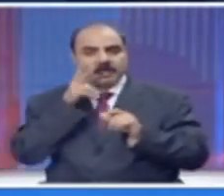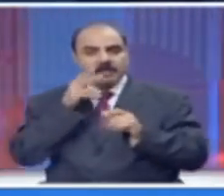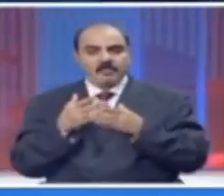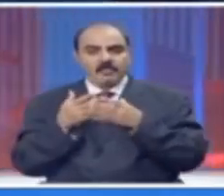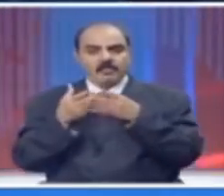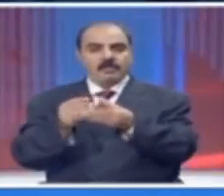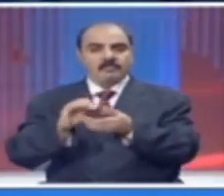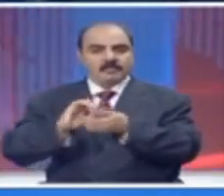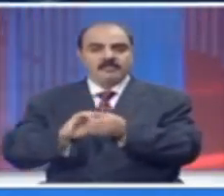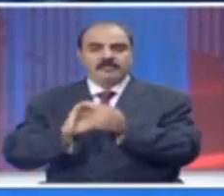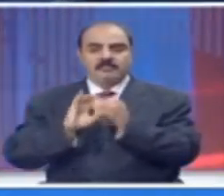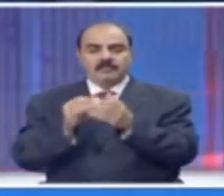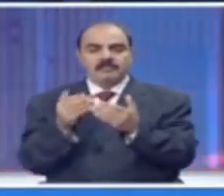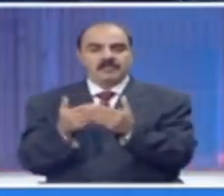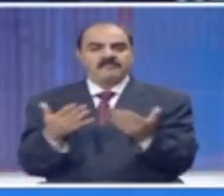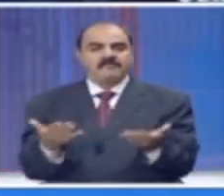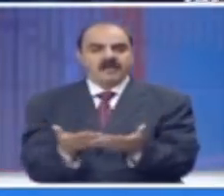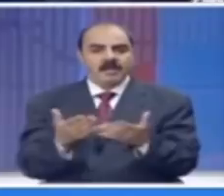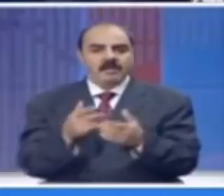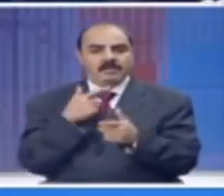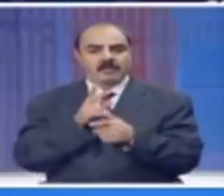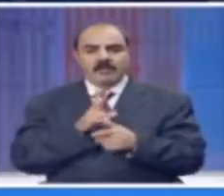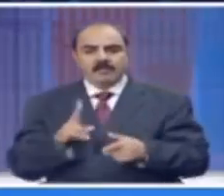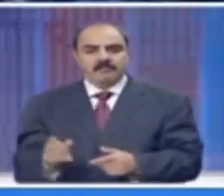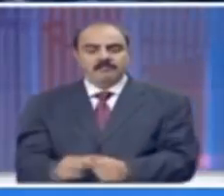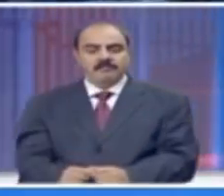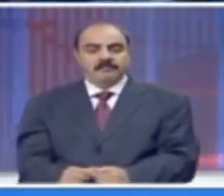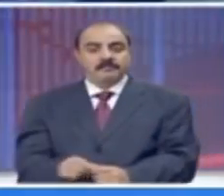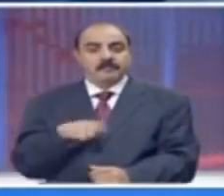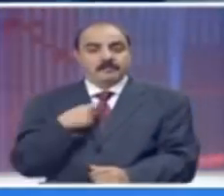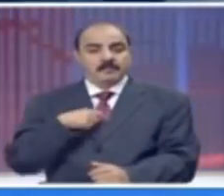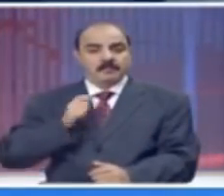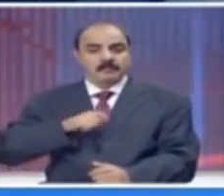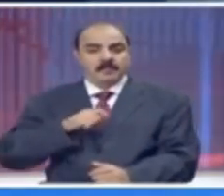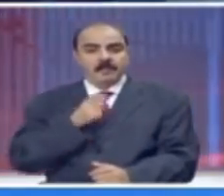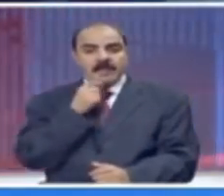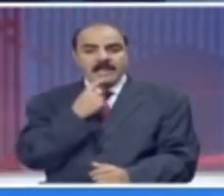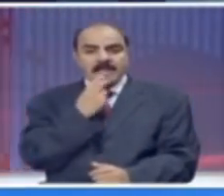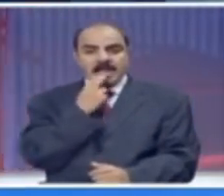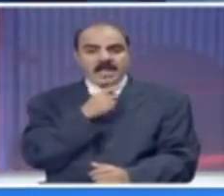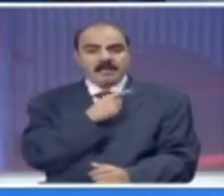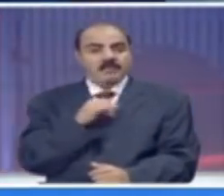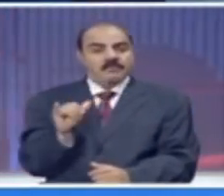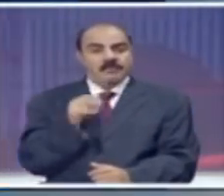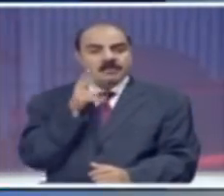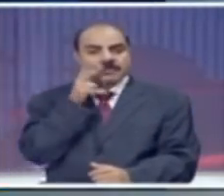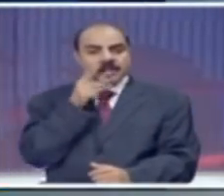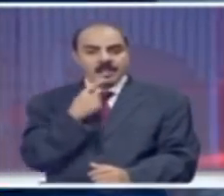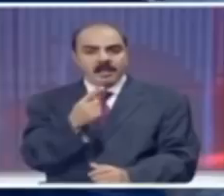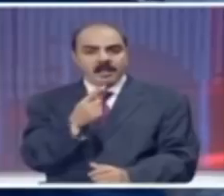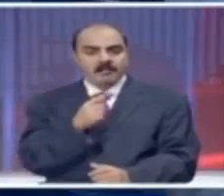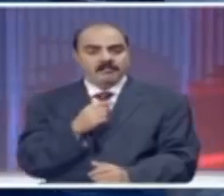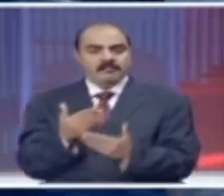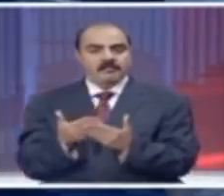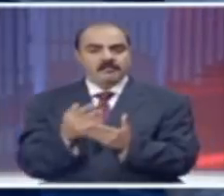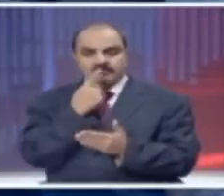الكامل للمجلس الأعلى للإعلام للتعاون مع مجلس الشيوخ. ومن جانبه أكد عبد الرازق أهمية وسائل الإعلام